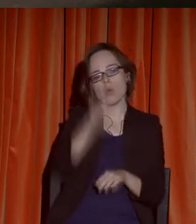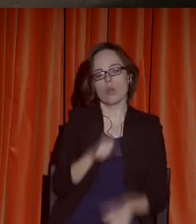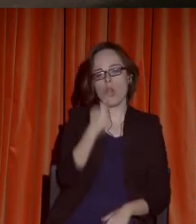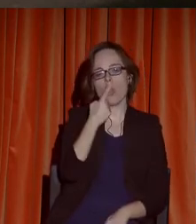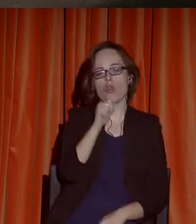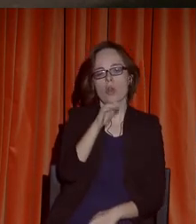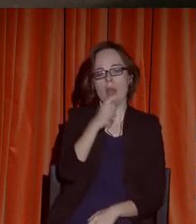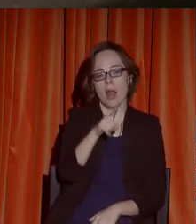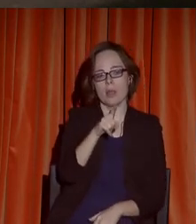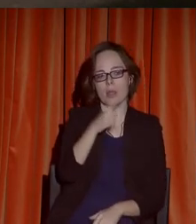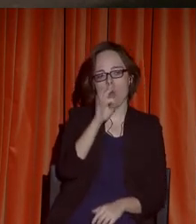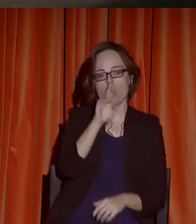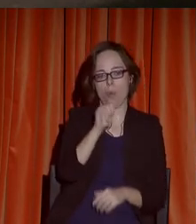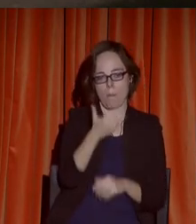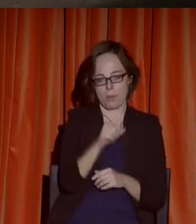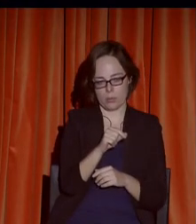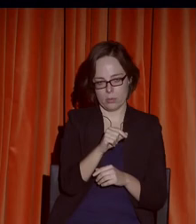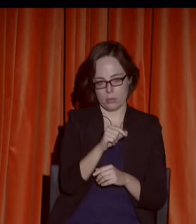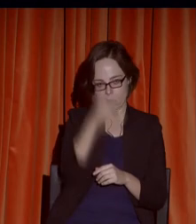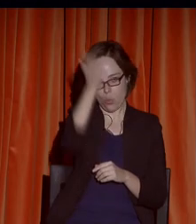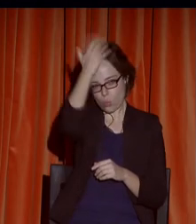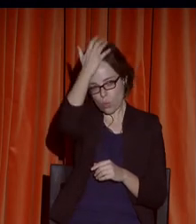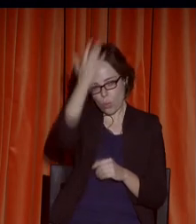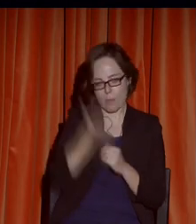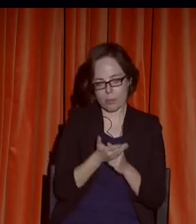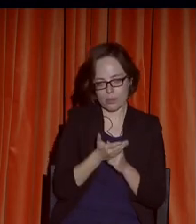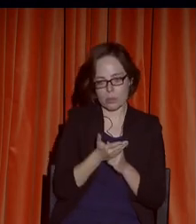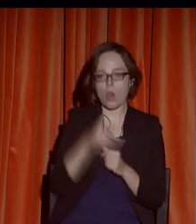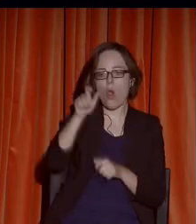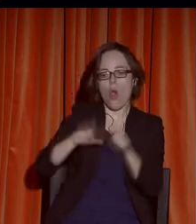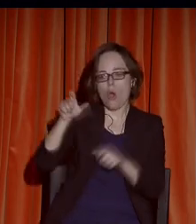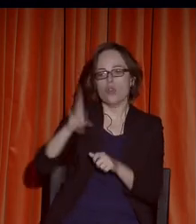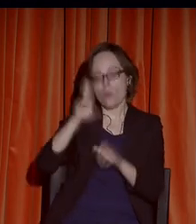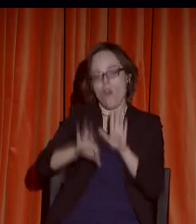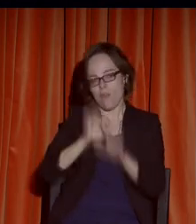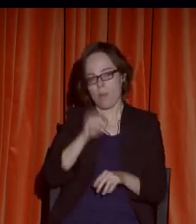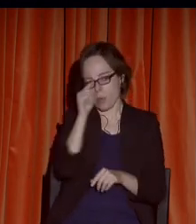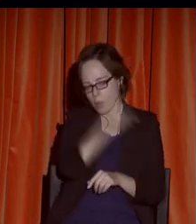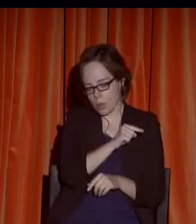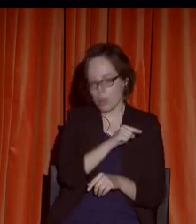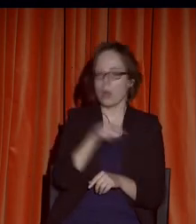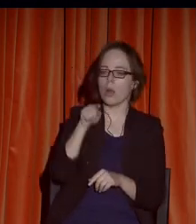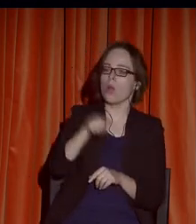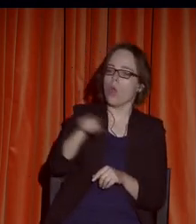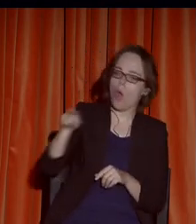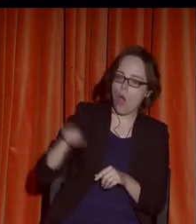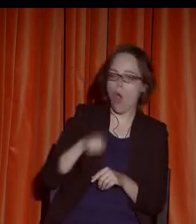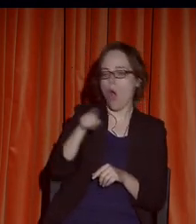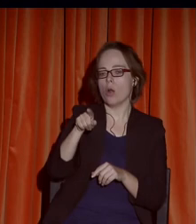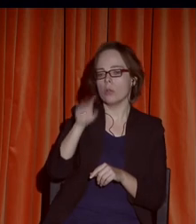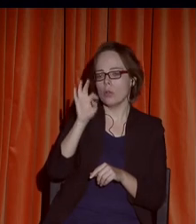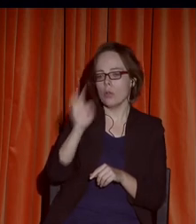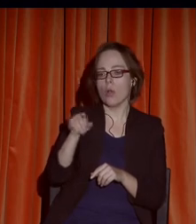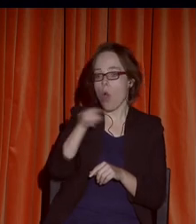roku, spośród wyborców Donalda Trumpa, tych, którzy się określali jako posiadających wysoki